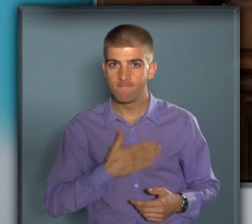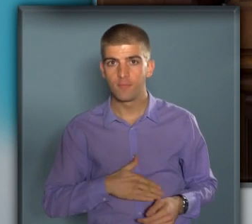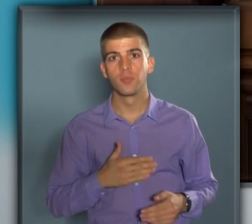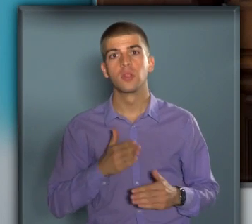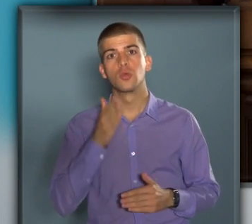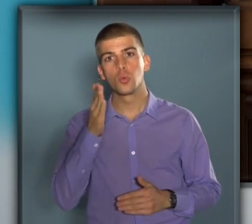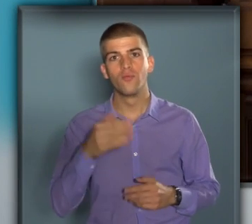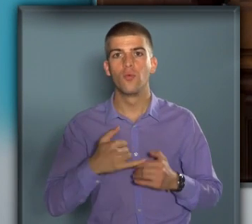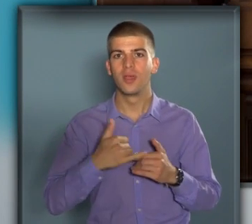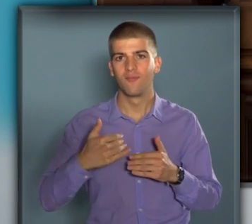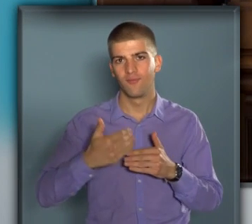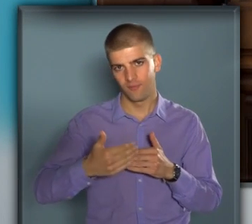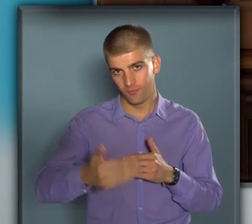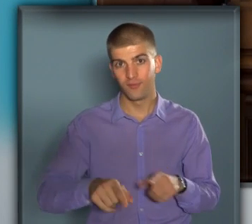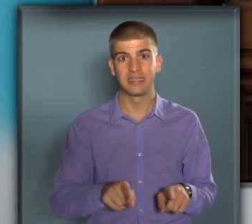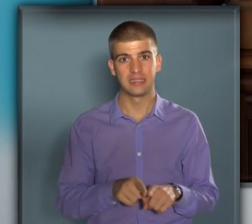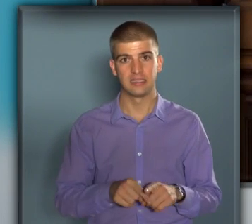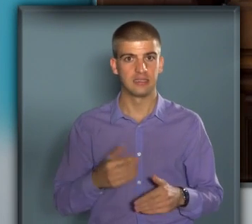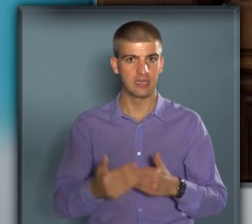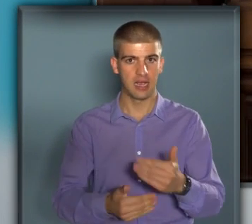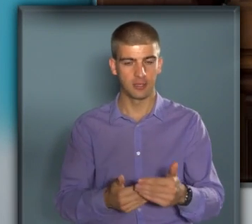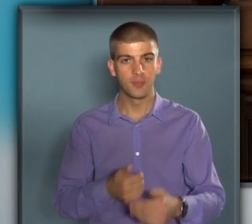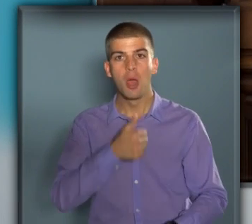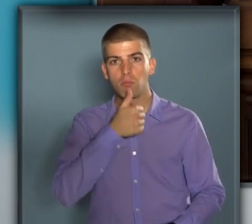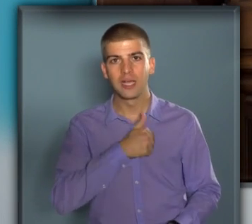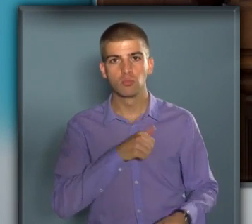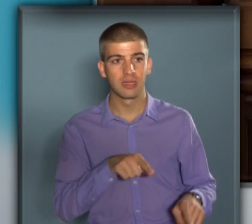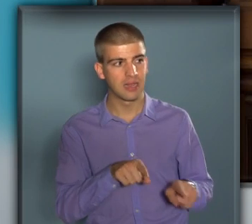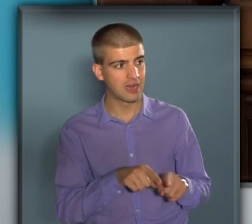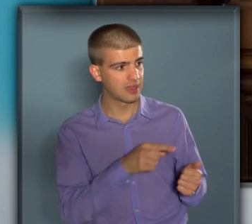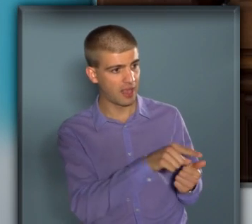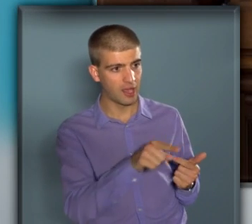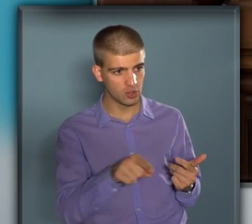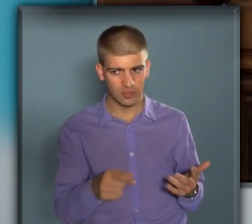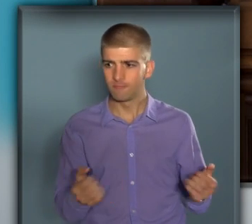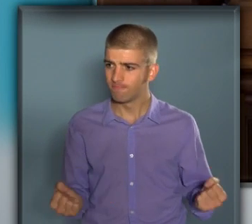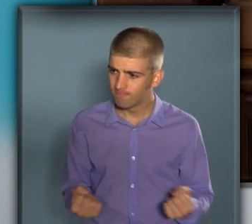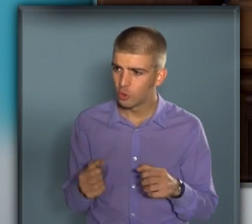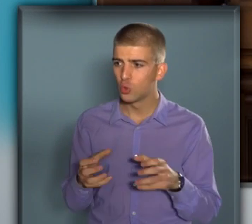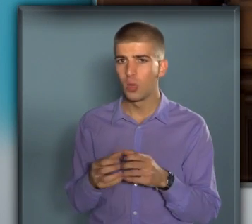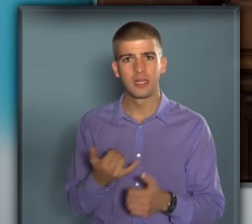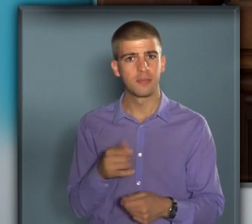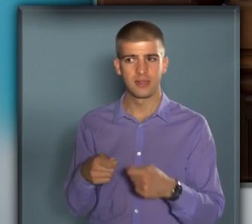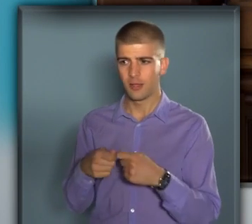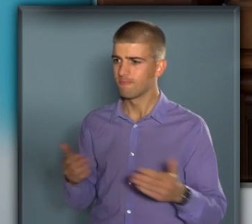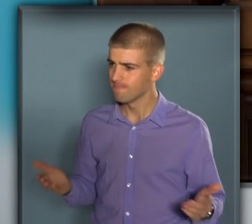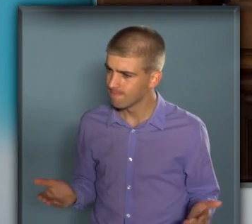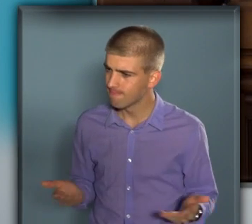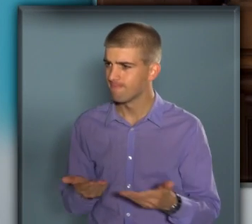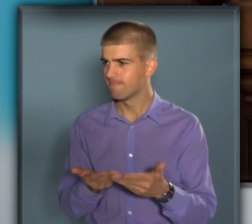eljárni a következő években is, és erre bíztatom presbiter testvéreimet és a gyülekezet minden